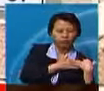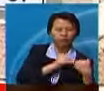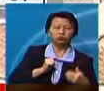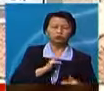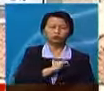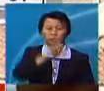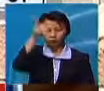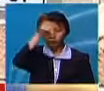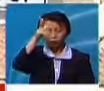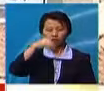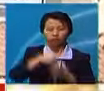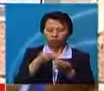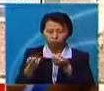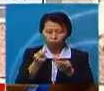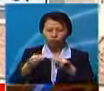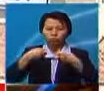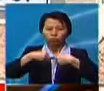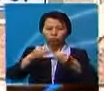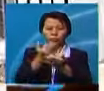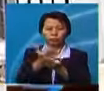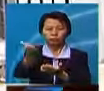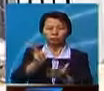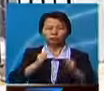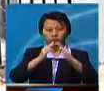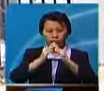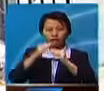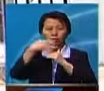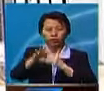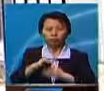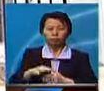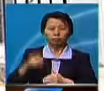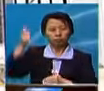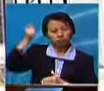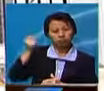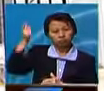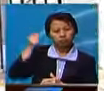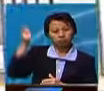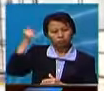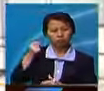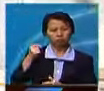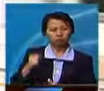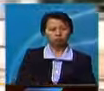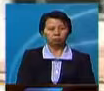penjawat awam dalam urusan jual beli aset selepas mereka bersara.